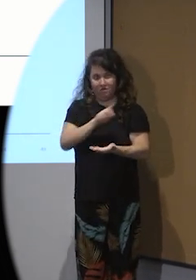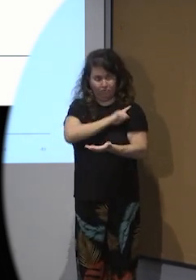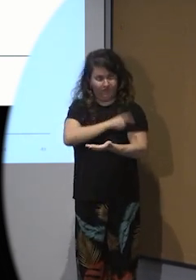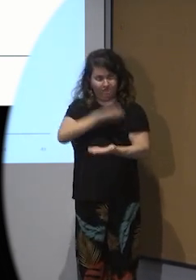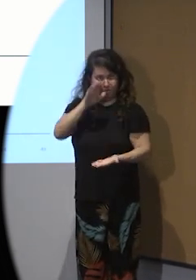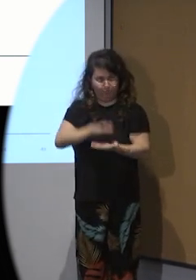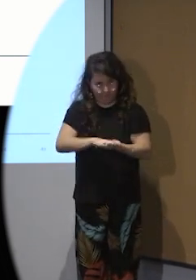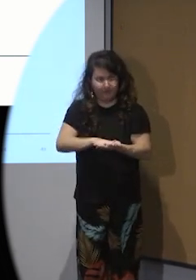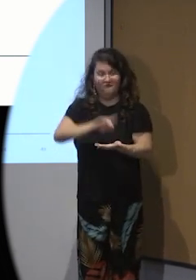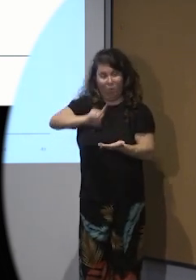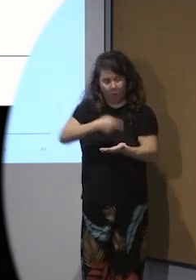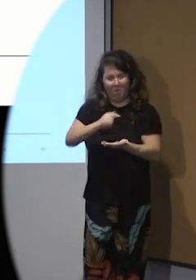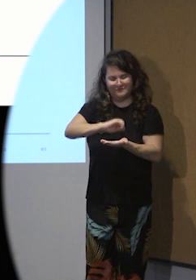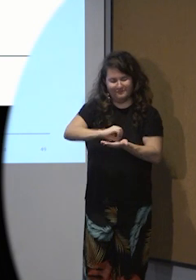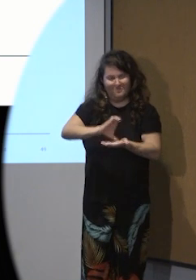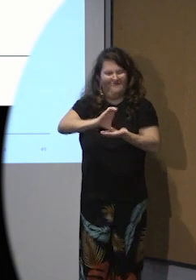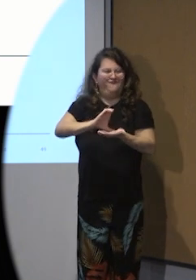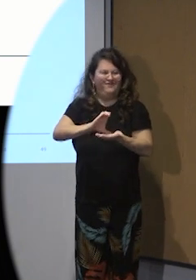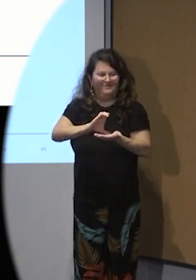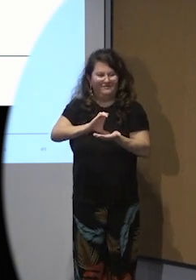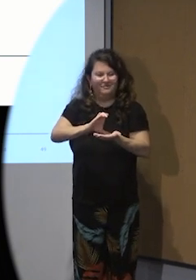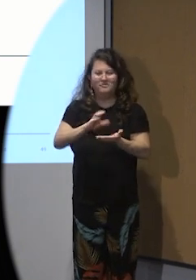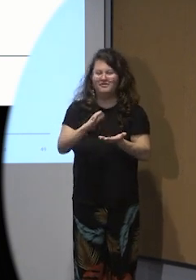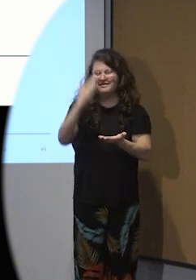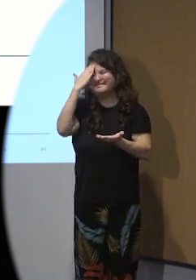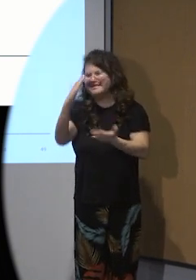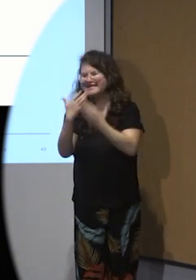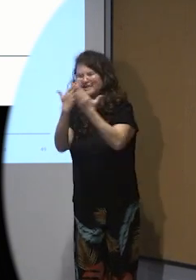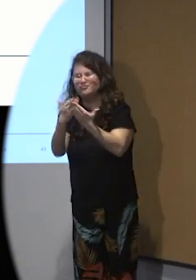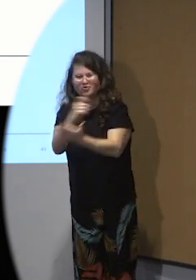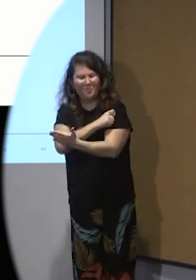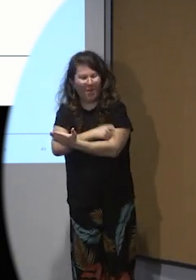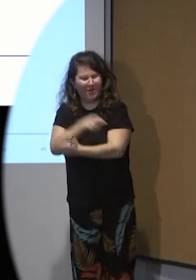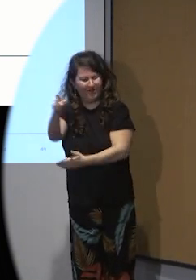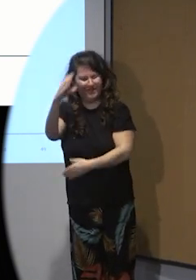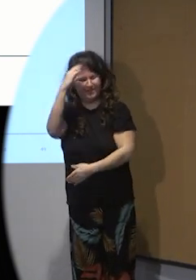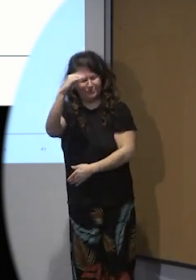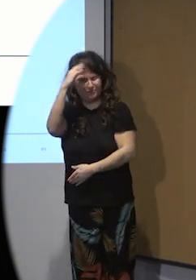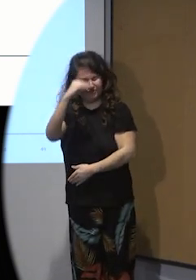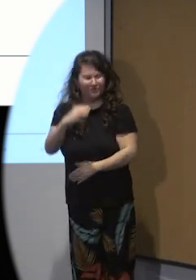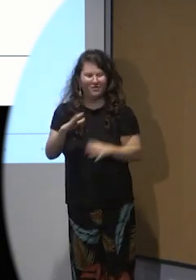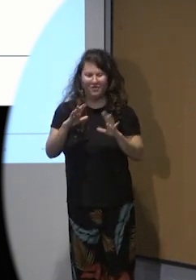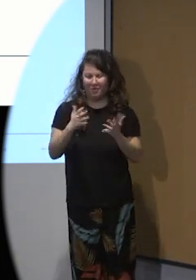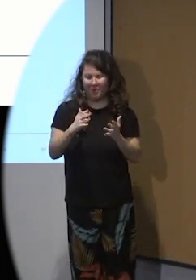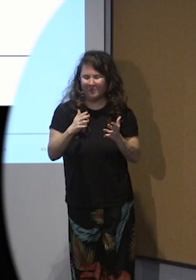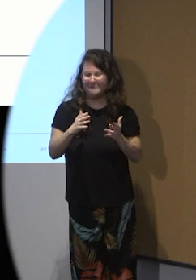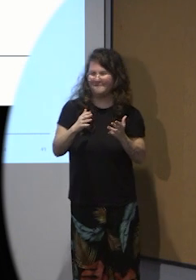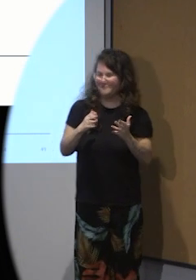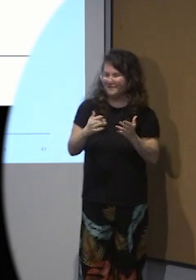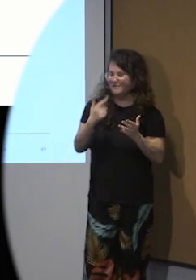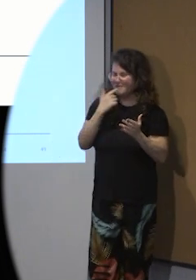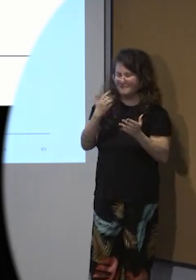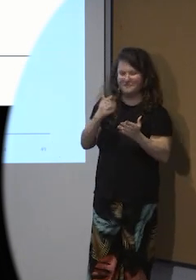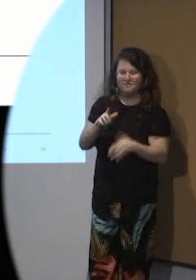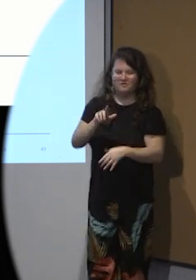avec l'ATP pour les étudiants en STAPS, ceux qui sont là, on utilise une voie qui s'appelle la glycogénolyse, c'est-à-dire qu'on casse le